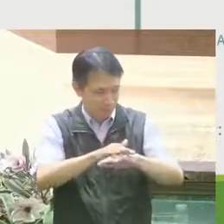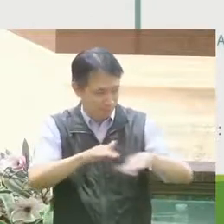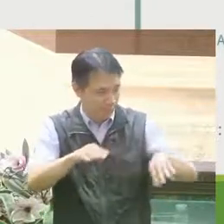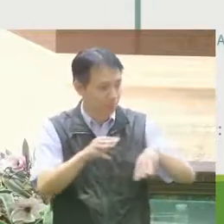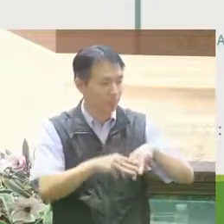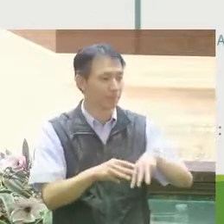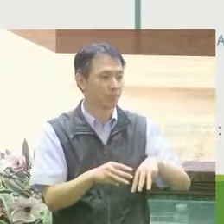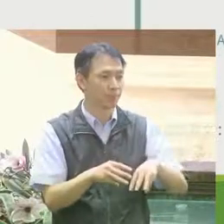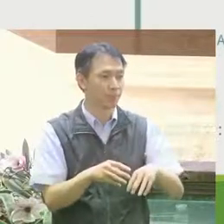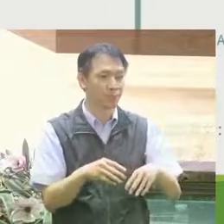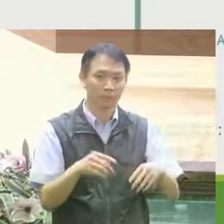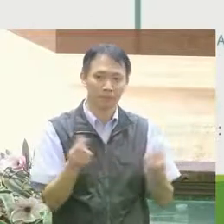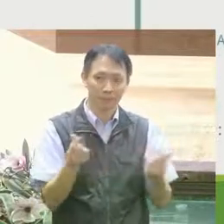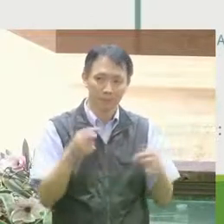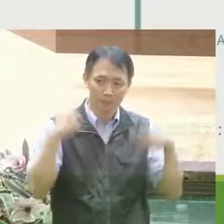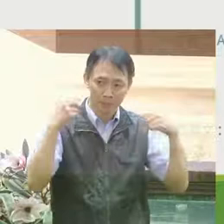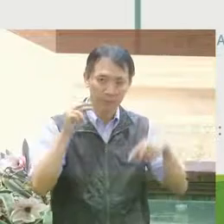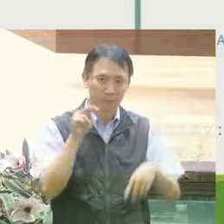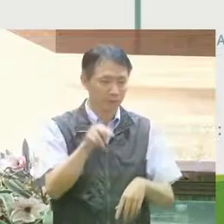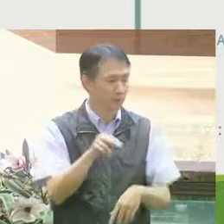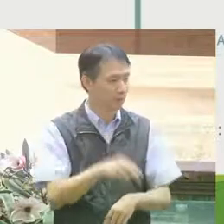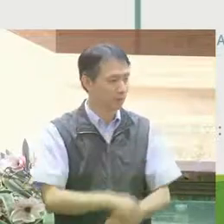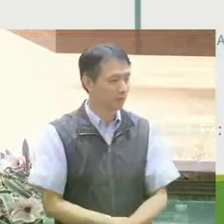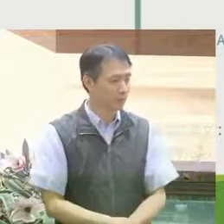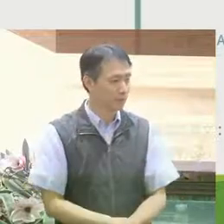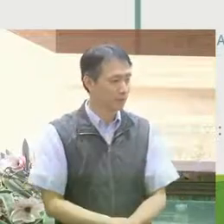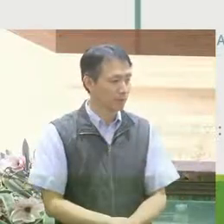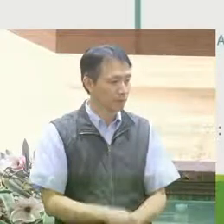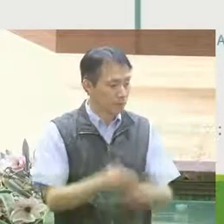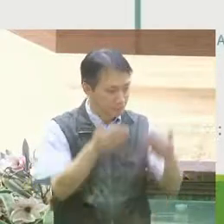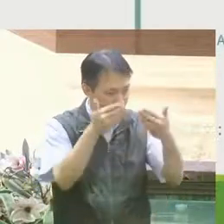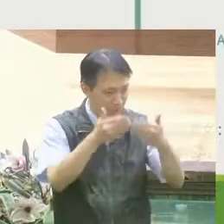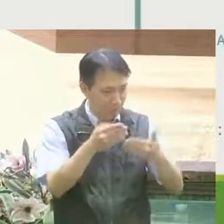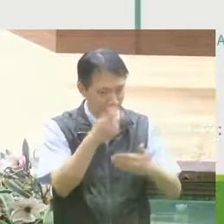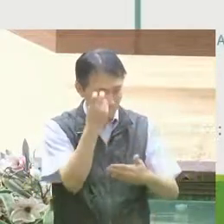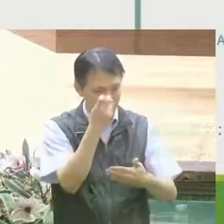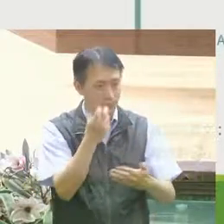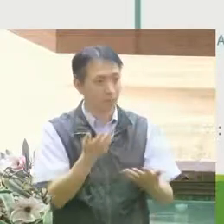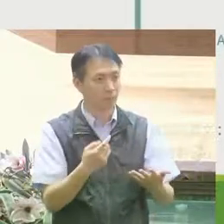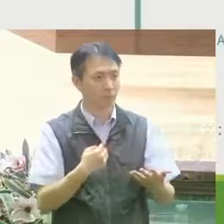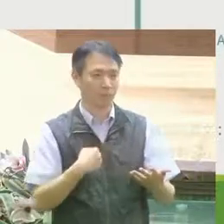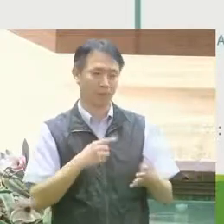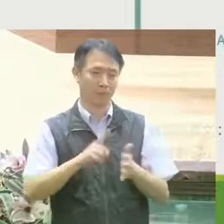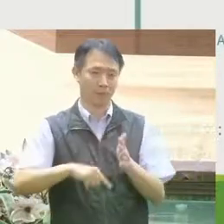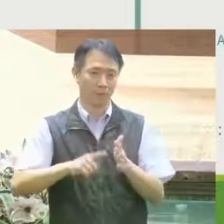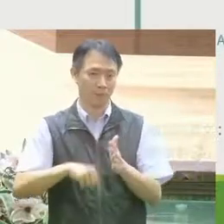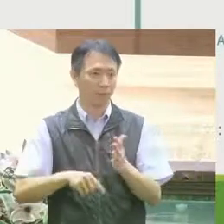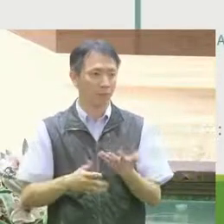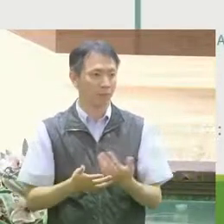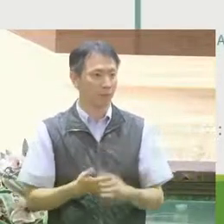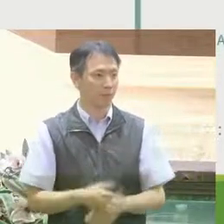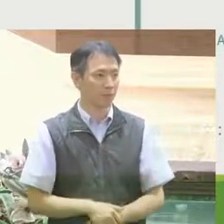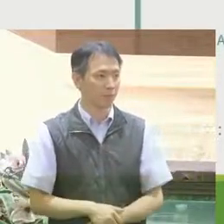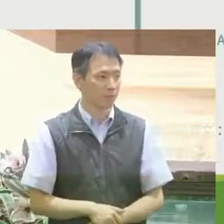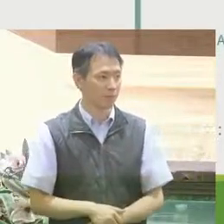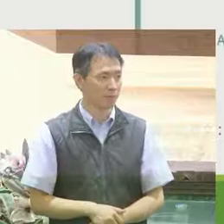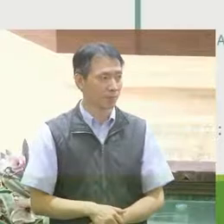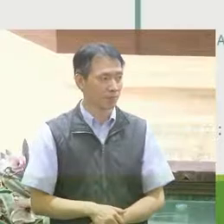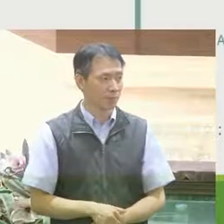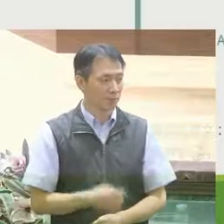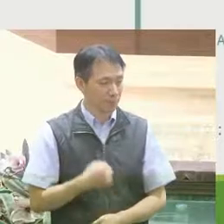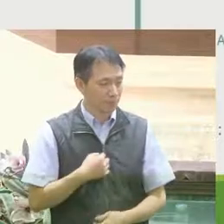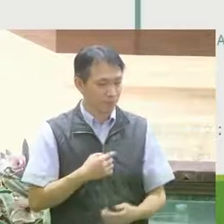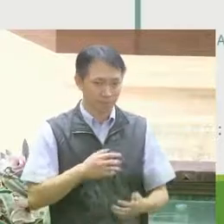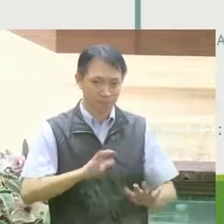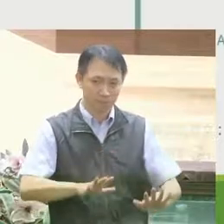说常见的选照片 recapture 对我们来说可以很简单，但对老一辈来说可能很